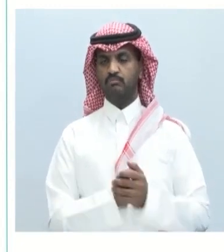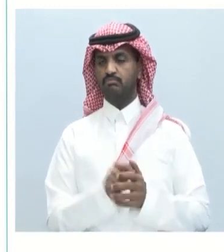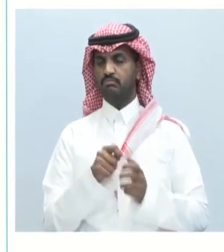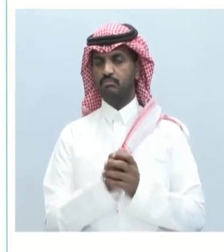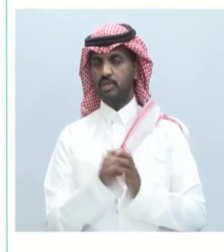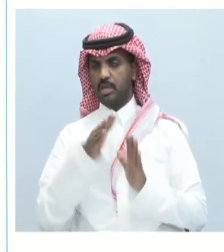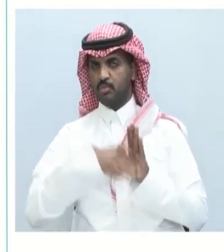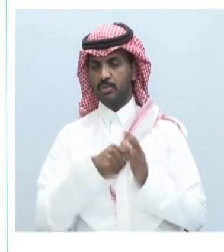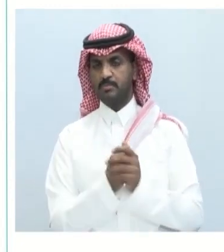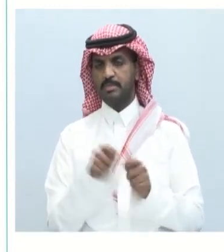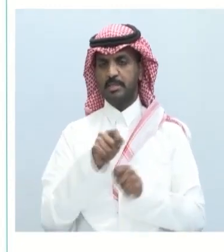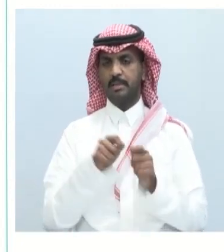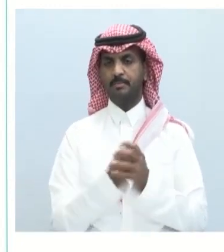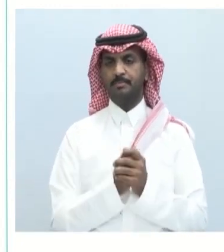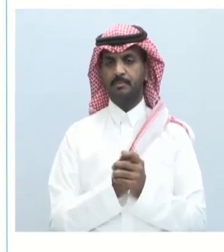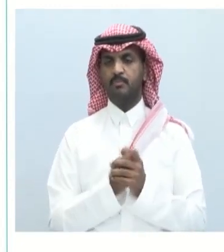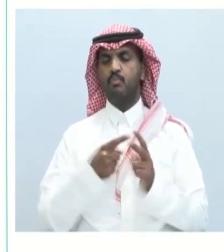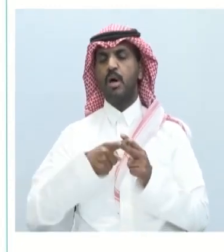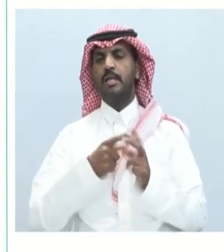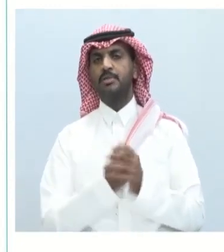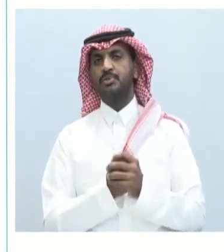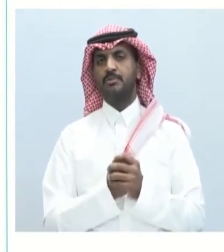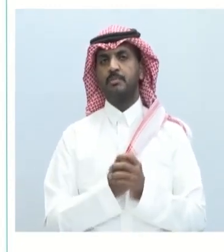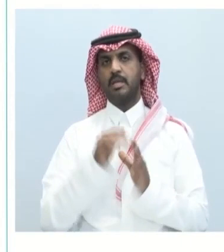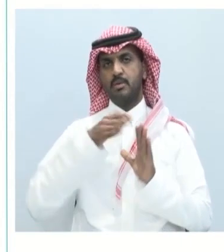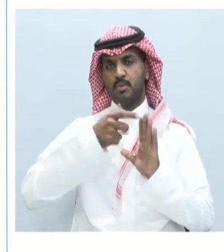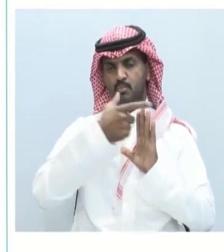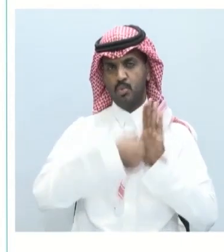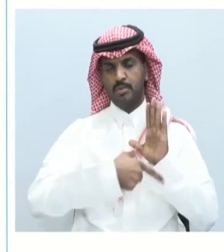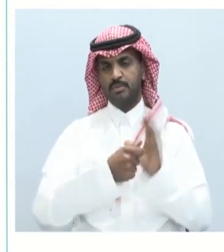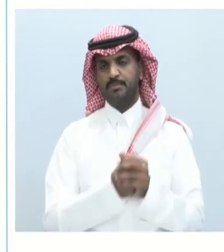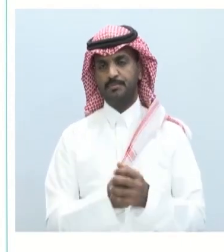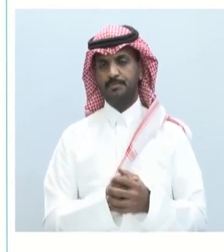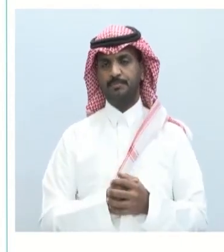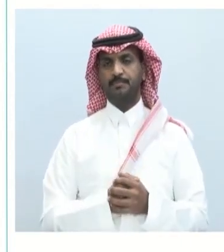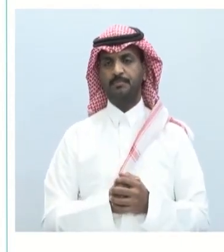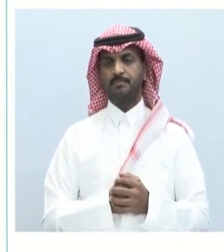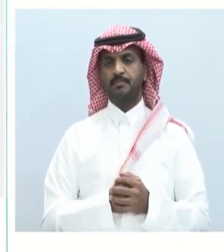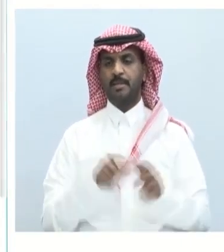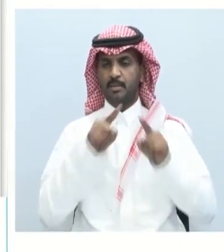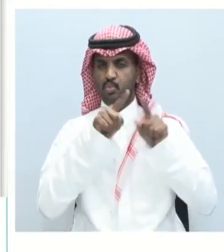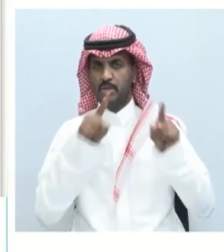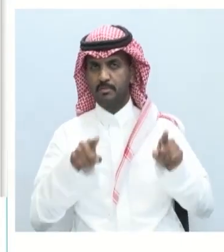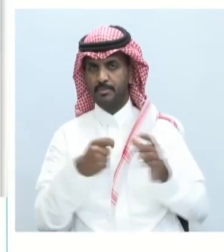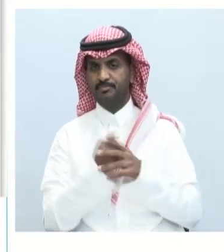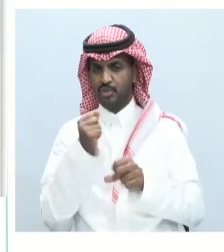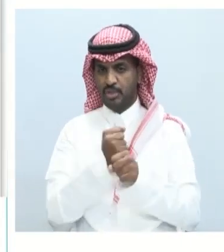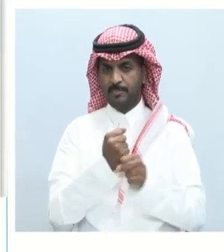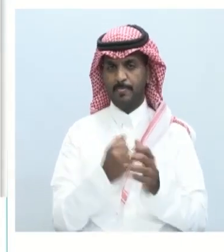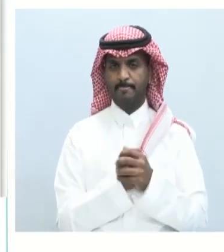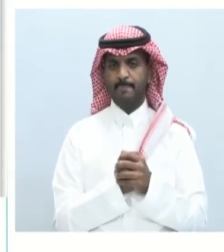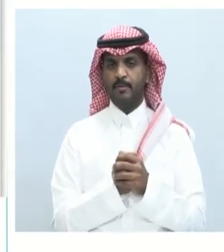نموذج باستخدام معالج النموذج من علامه تبويب انشاء